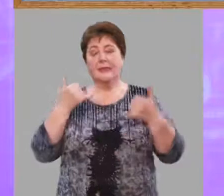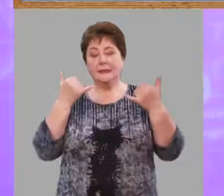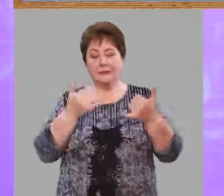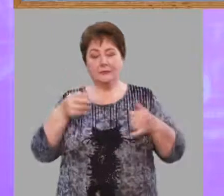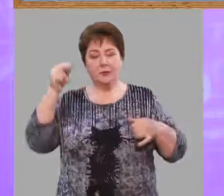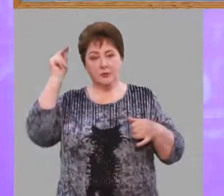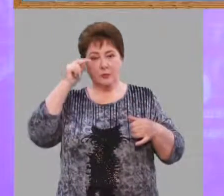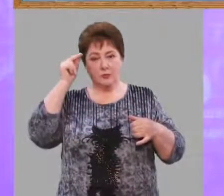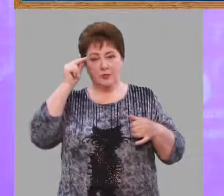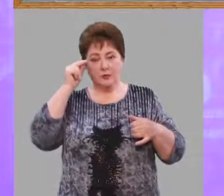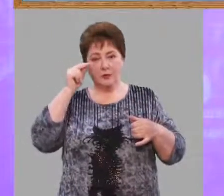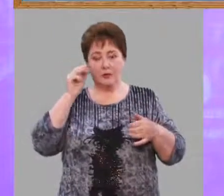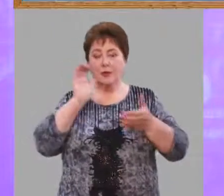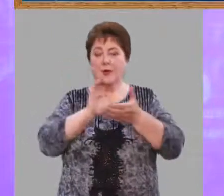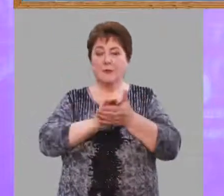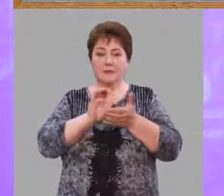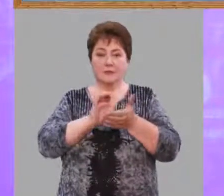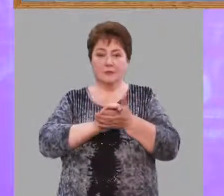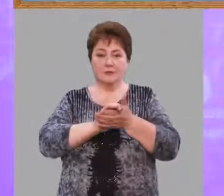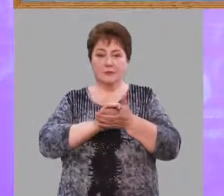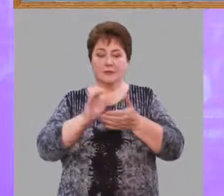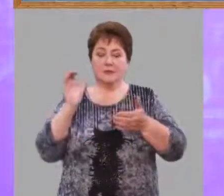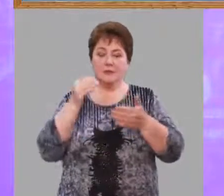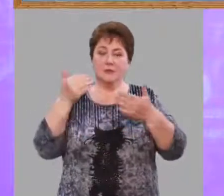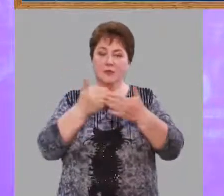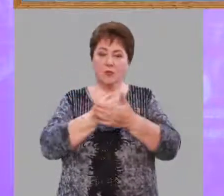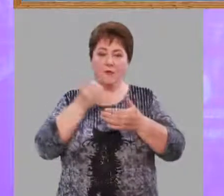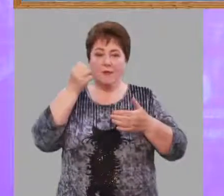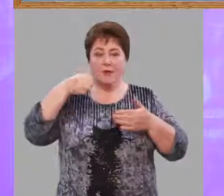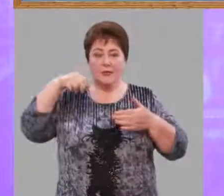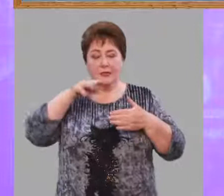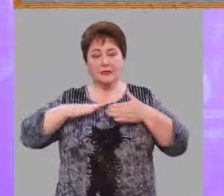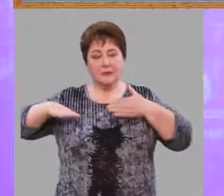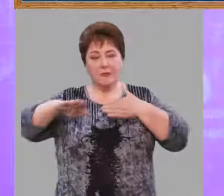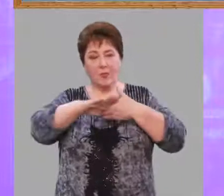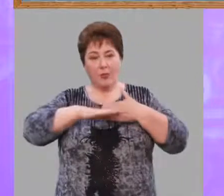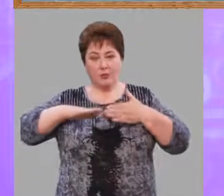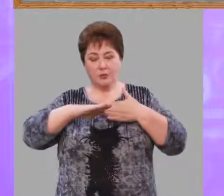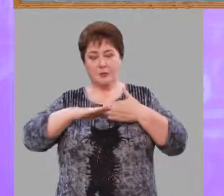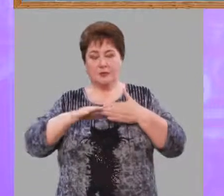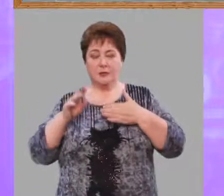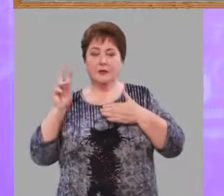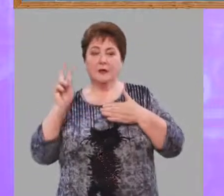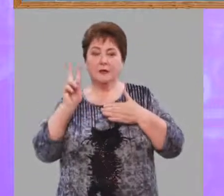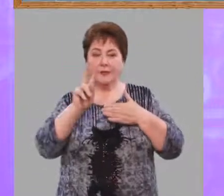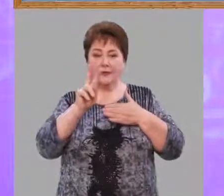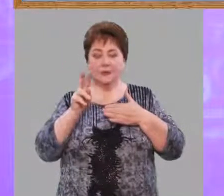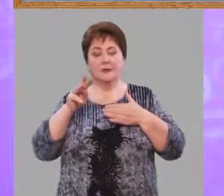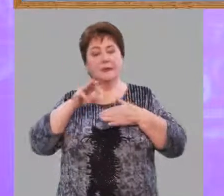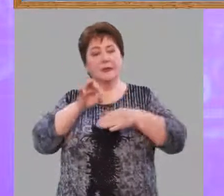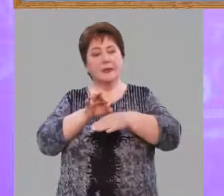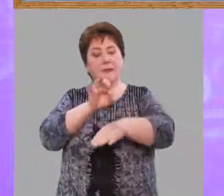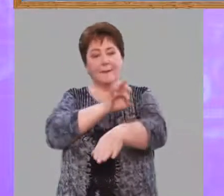Сегодня на уроке познакомимся с новой единицей площади – квадратный